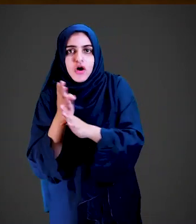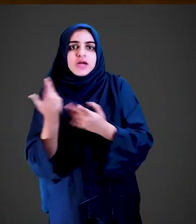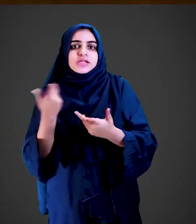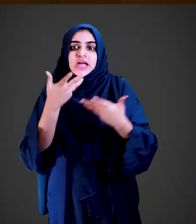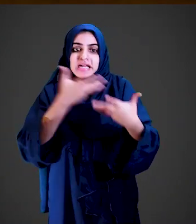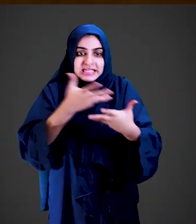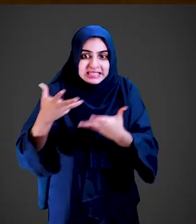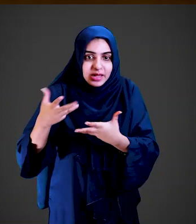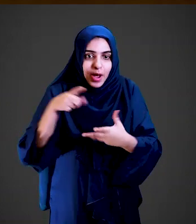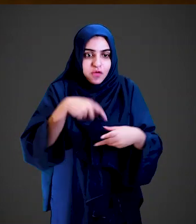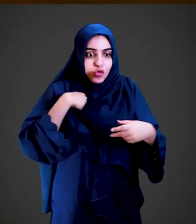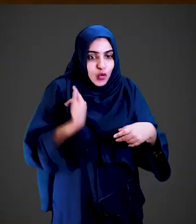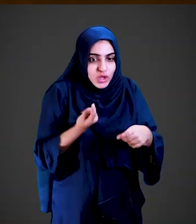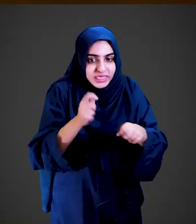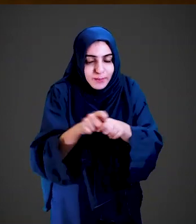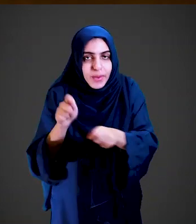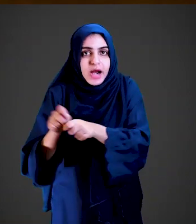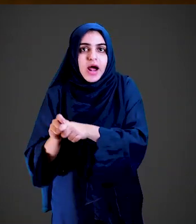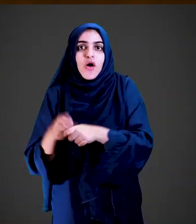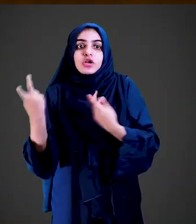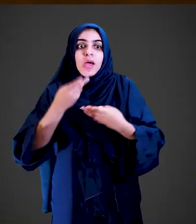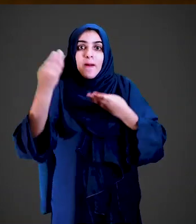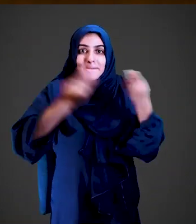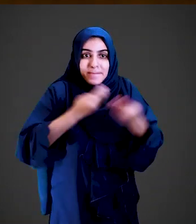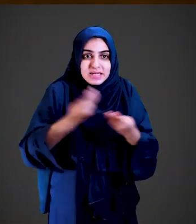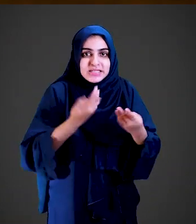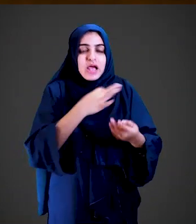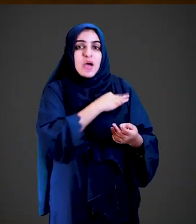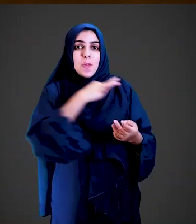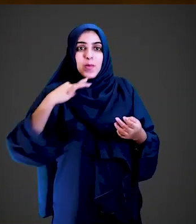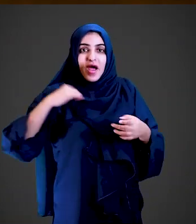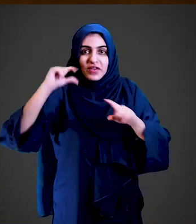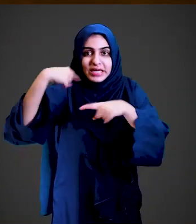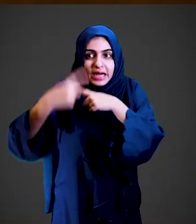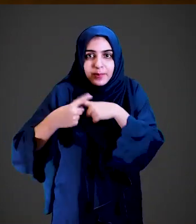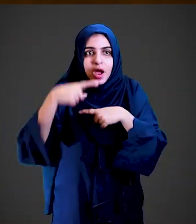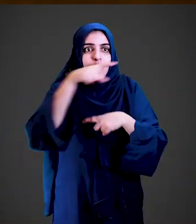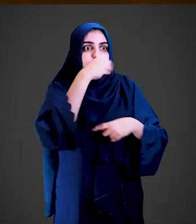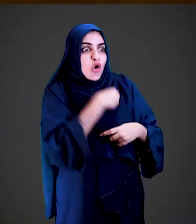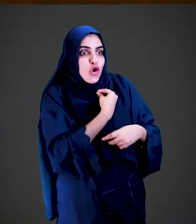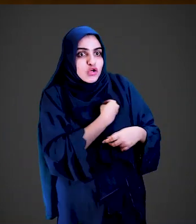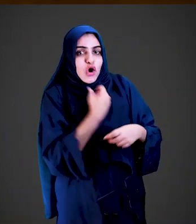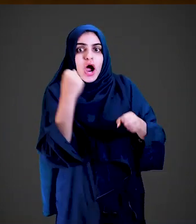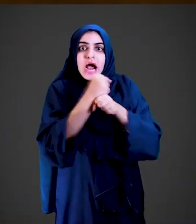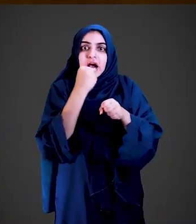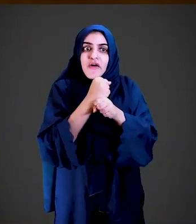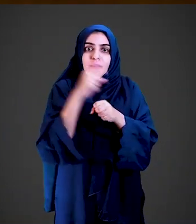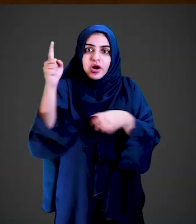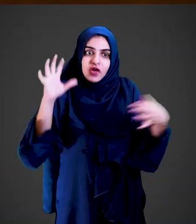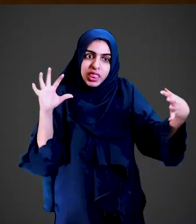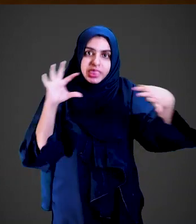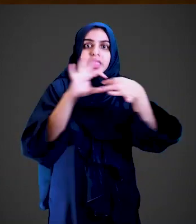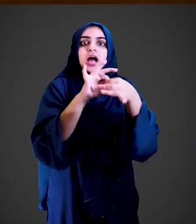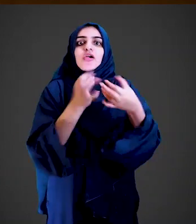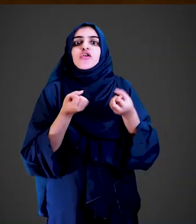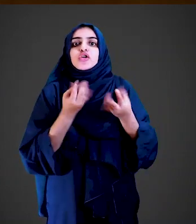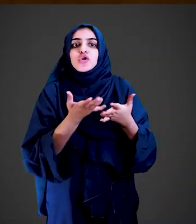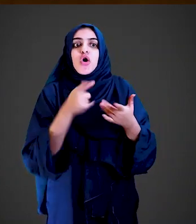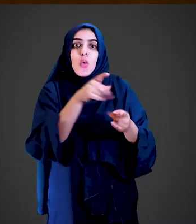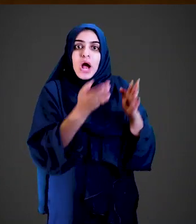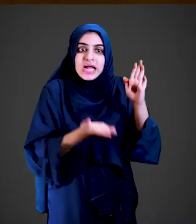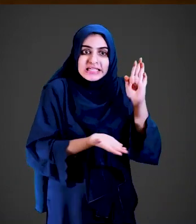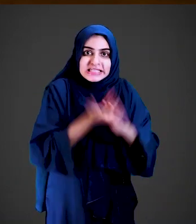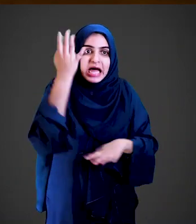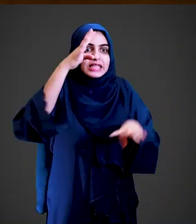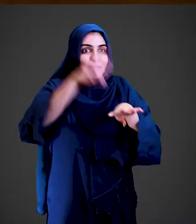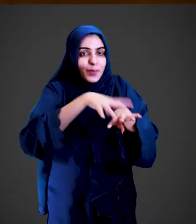بزنسز پرائیوٹ سیکٹر کی موٹیویشن ہو گورنمنٹ سیکٹر انوالو ہو اور اس سے یہ ہے کہ زیادہ سے زیادہ آپ کی پرڈکشن اور انڈسٹری چلے جو